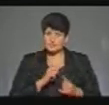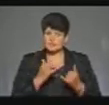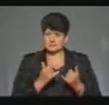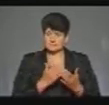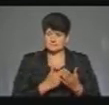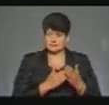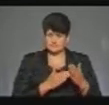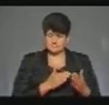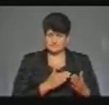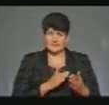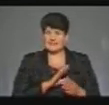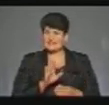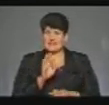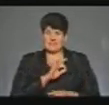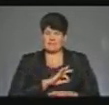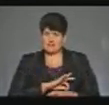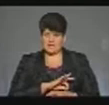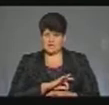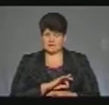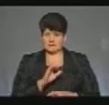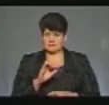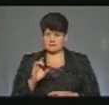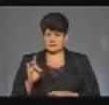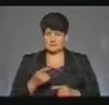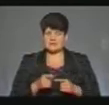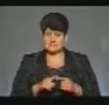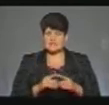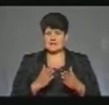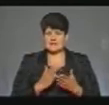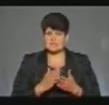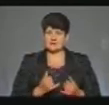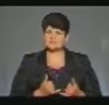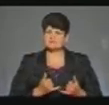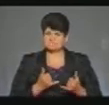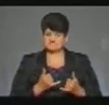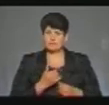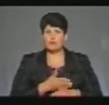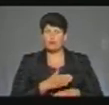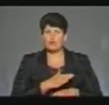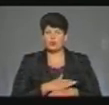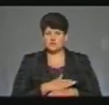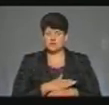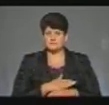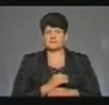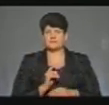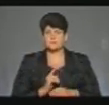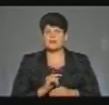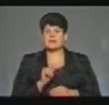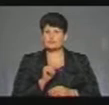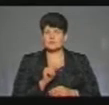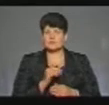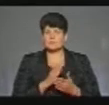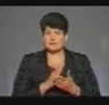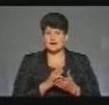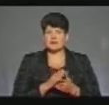є невигідний Радянському Союзу. Це є поступка Польщі, майбутній Польщі. Ага. І вона має